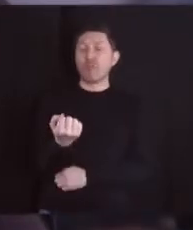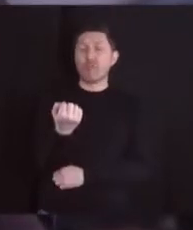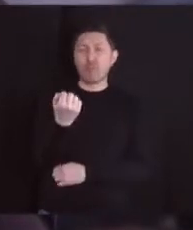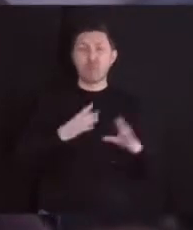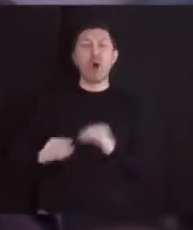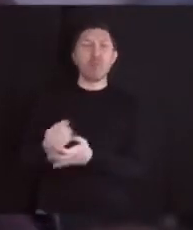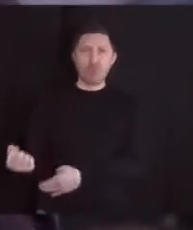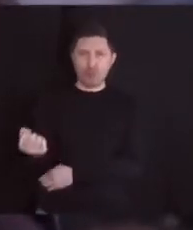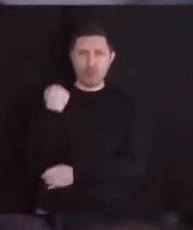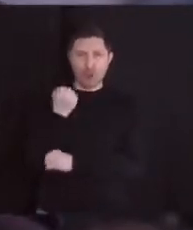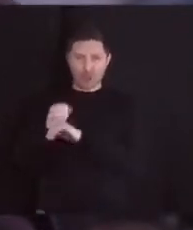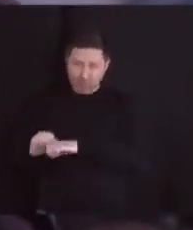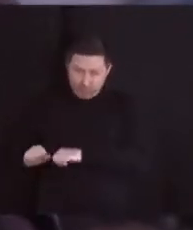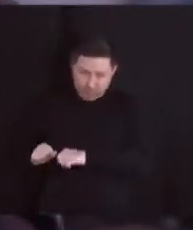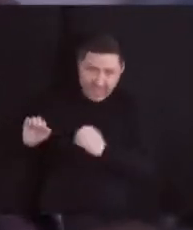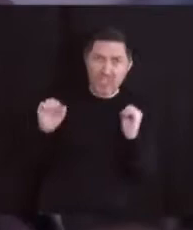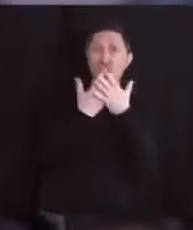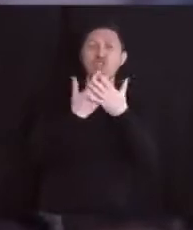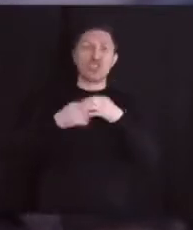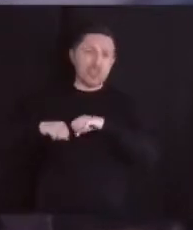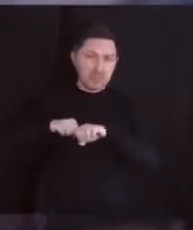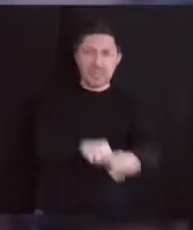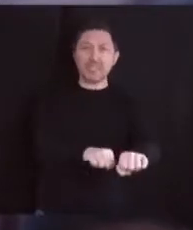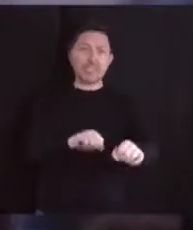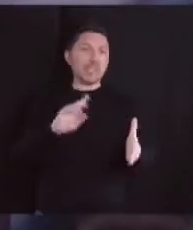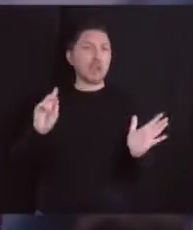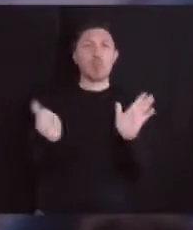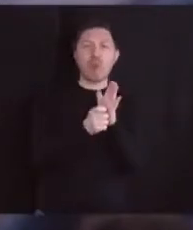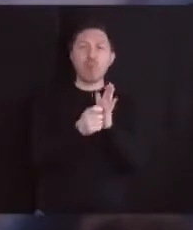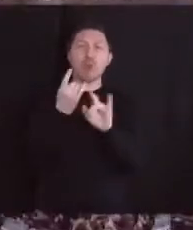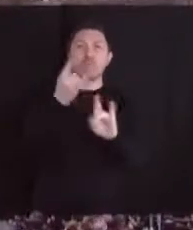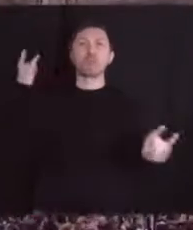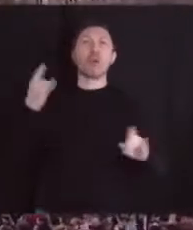il surgit dans son histoire.